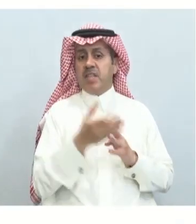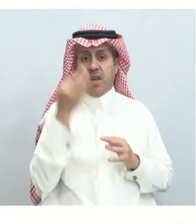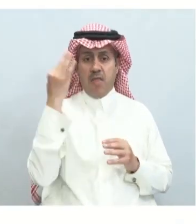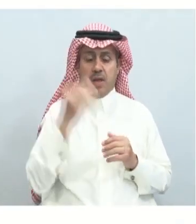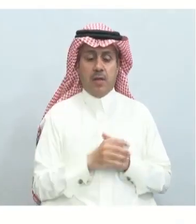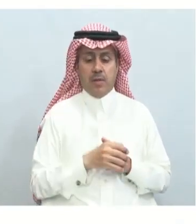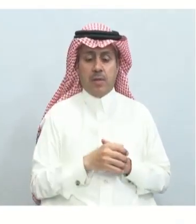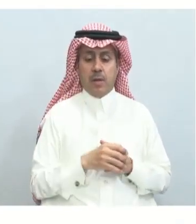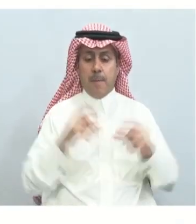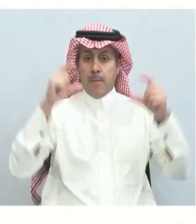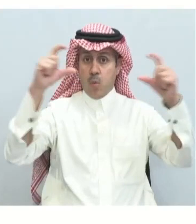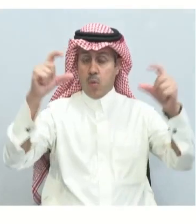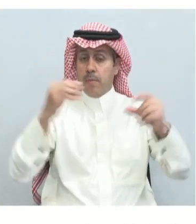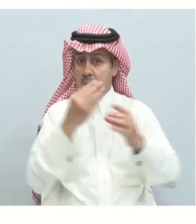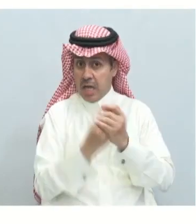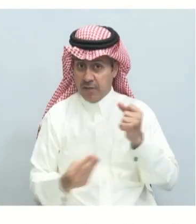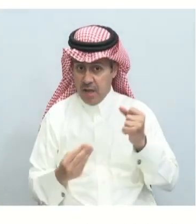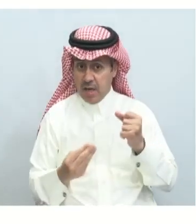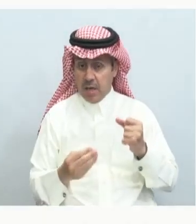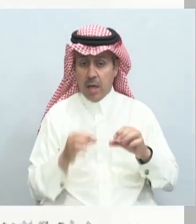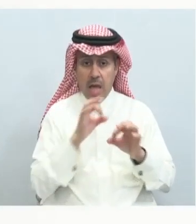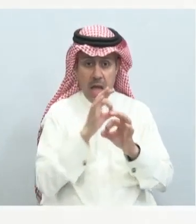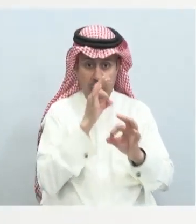اثنين وموضوع الدرس اطفال